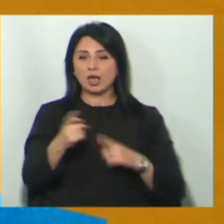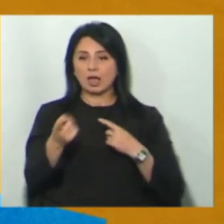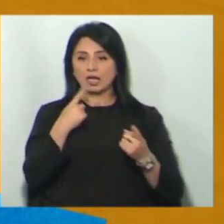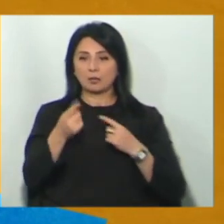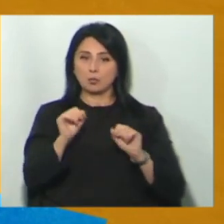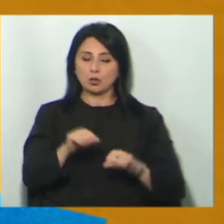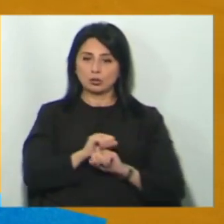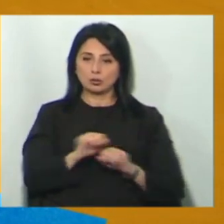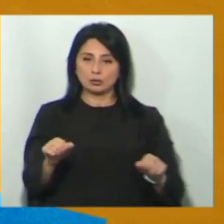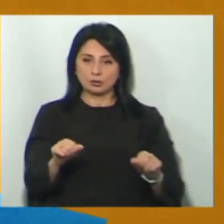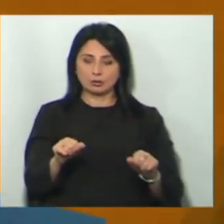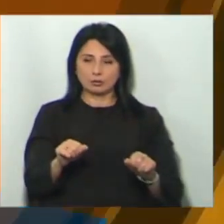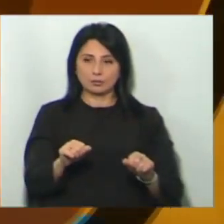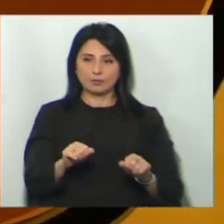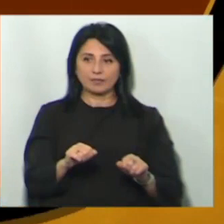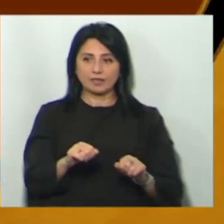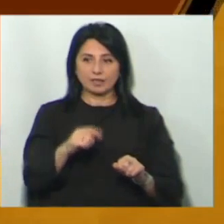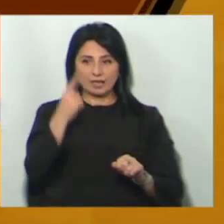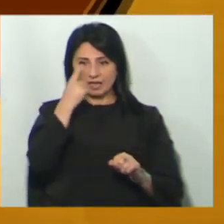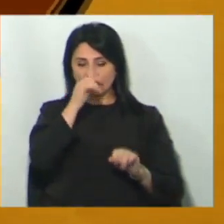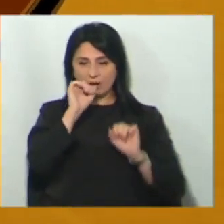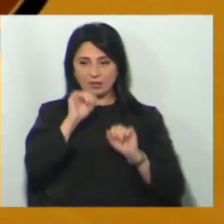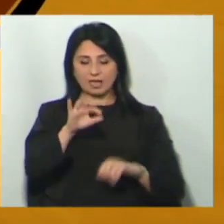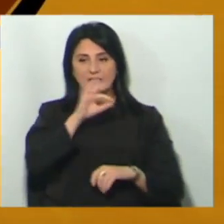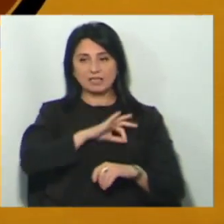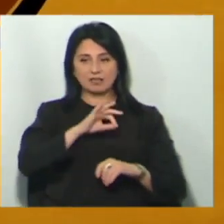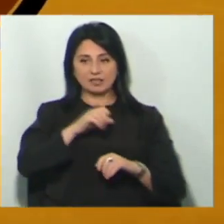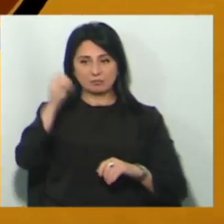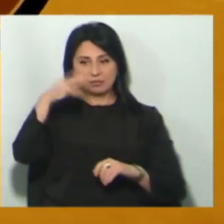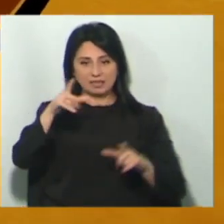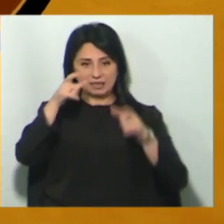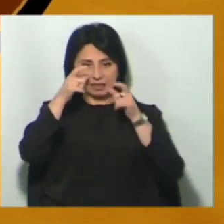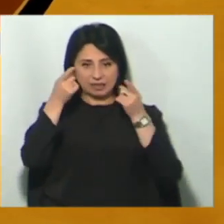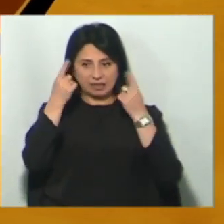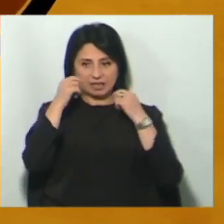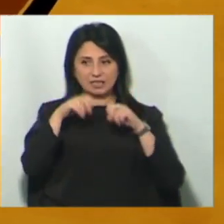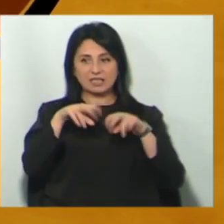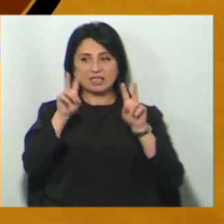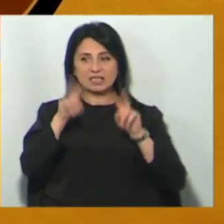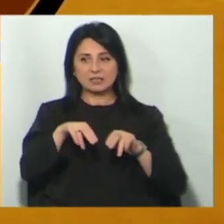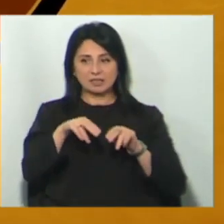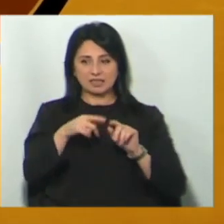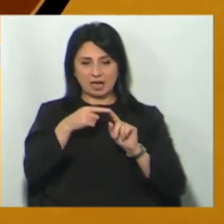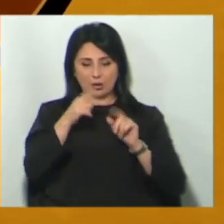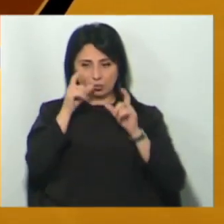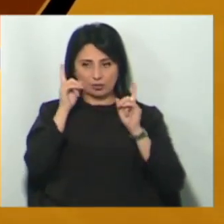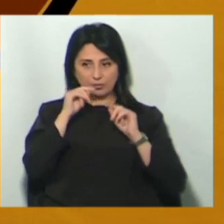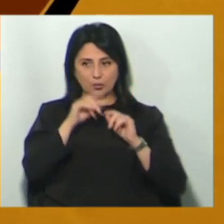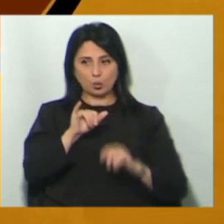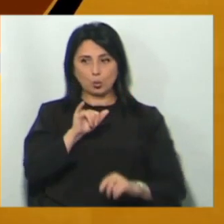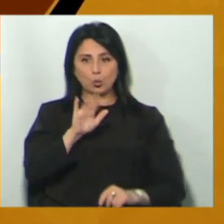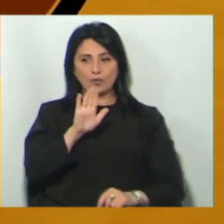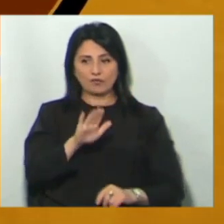ექიმთან შეთანხმებით თვალების დასაცავად გამოიყენეთ მზის სათვალე სპეციალური მნიშვნელობით